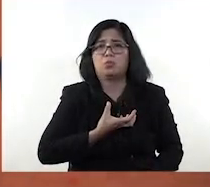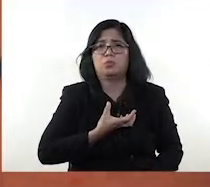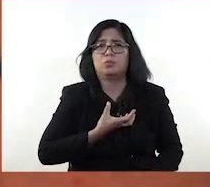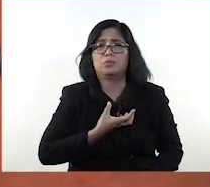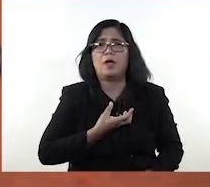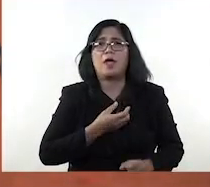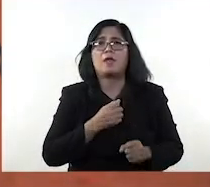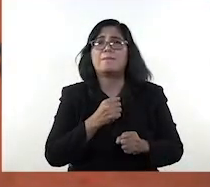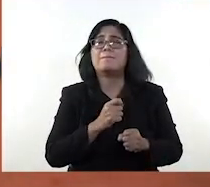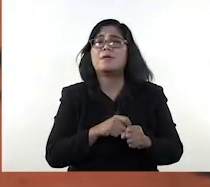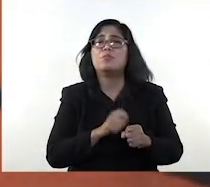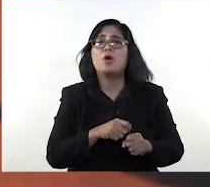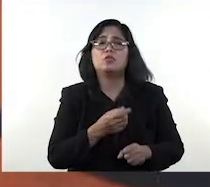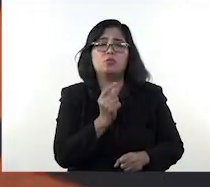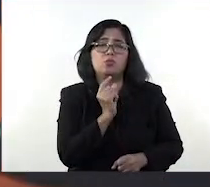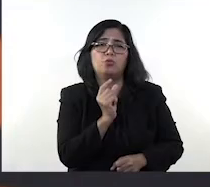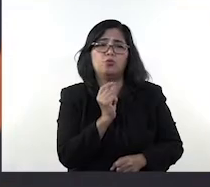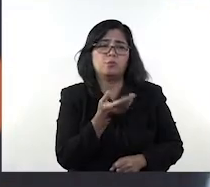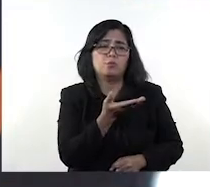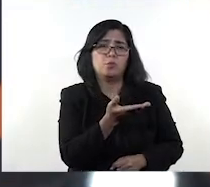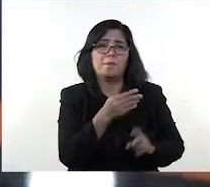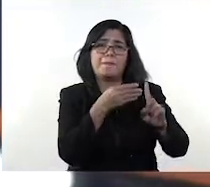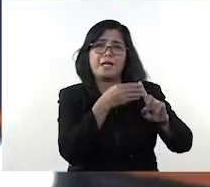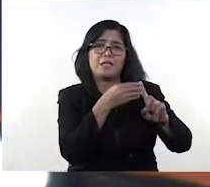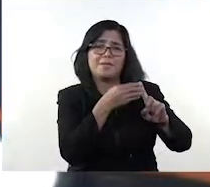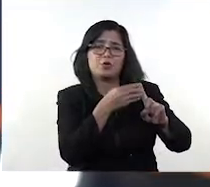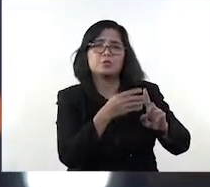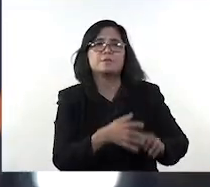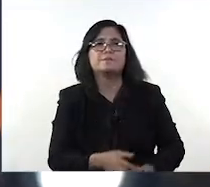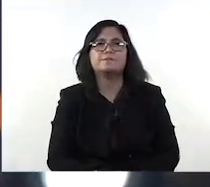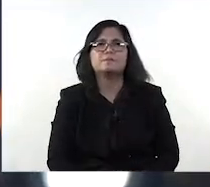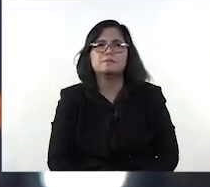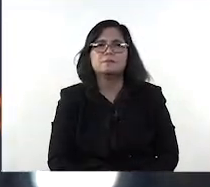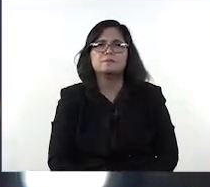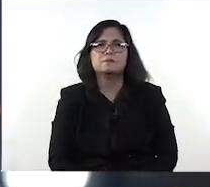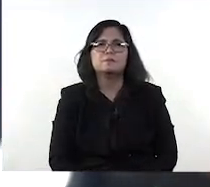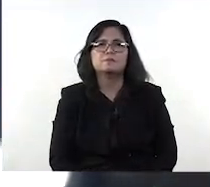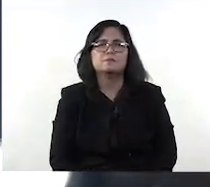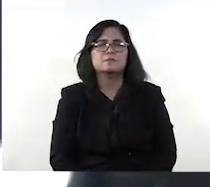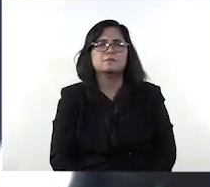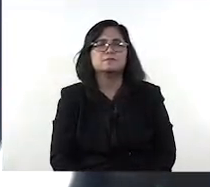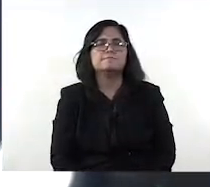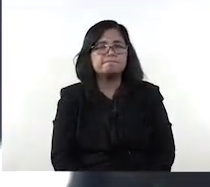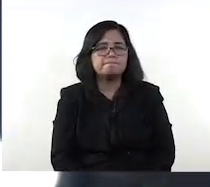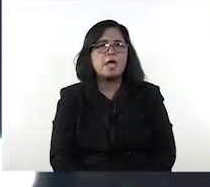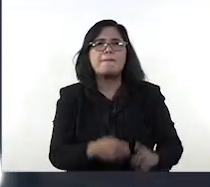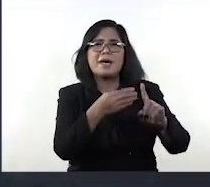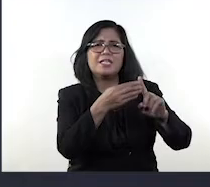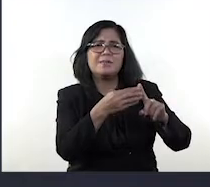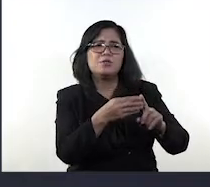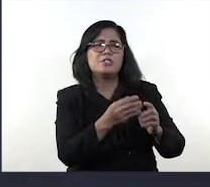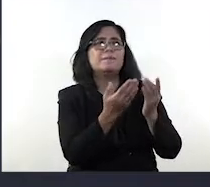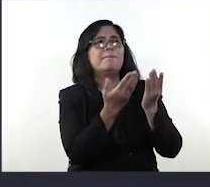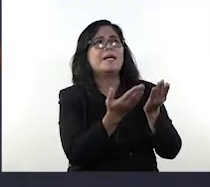blind pager Hai soalnya begitu direndahkan dihinakan mungkin dianggap sebagai anjing